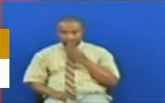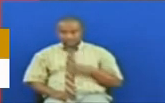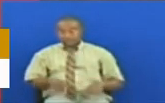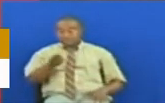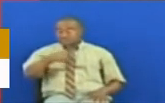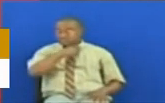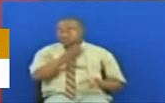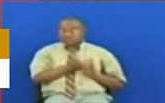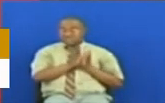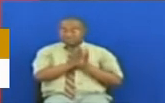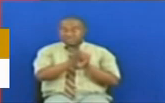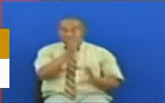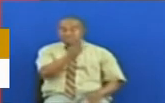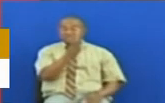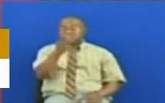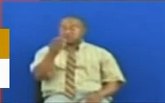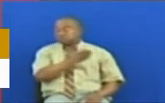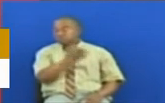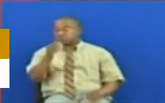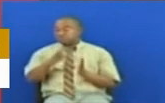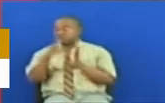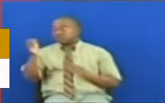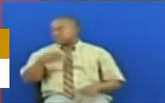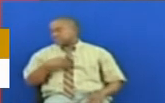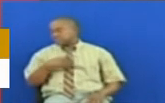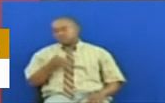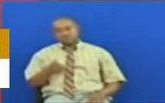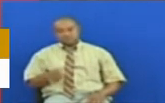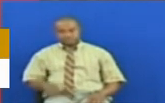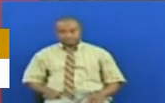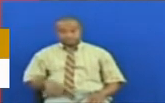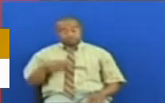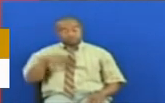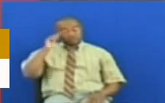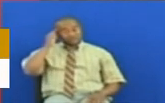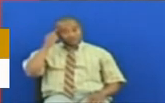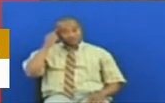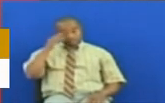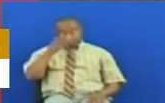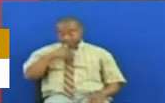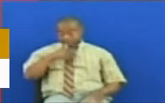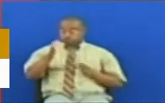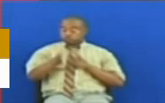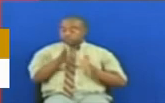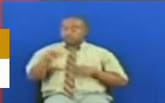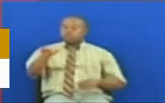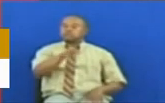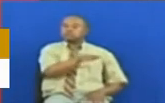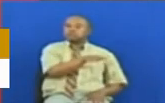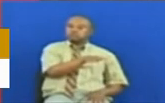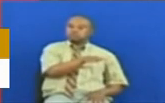na 2, 2, 3, 3 mpaka tufike 80 tutakuwa ni mbali sana. Mimi nilikuwa nafikiri tutengeneze mazingira ya